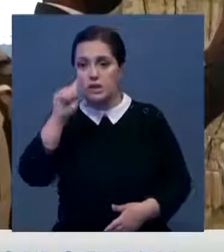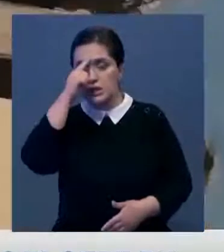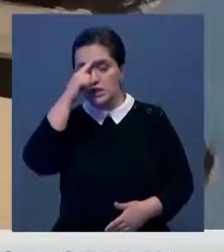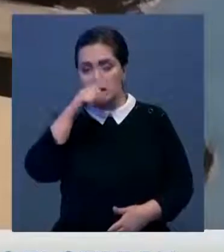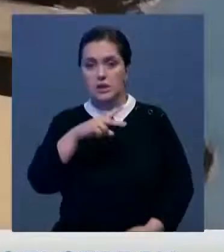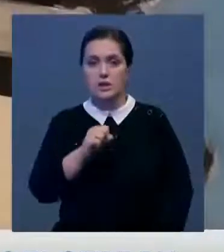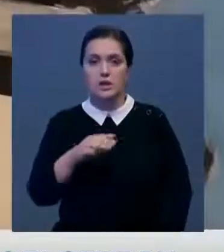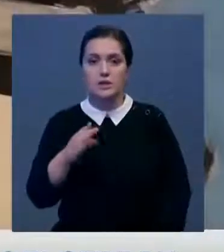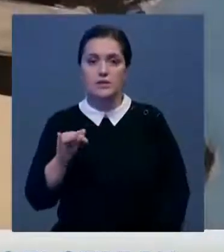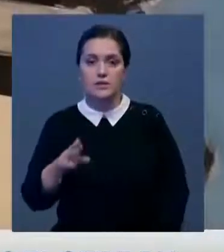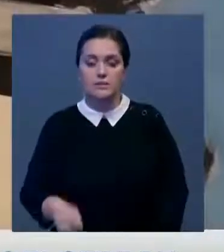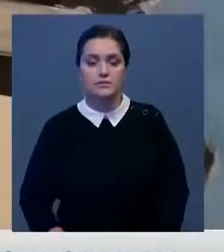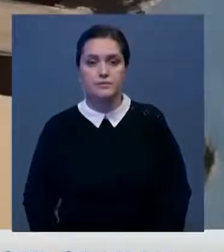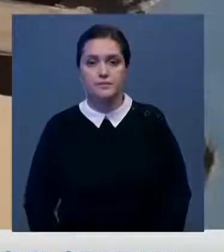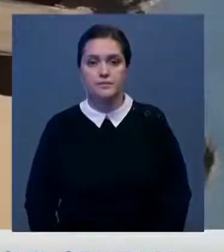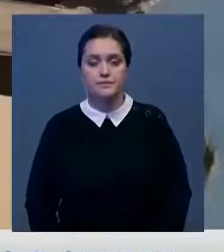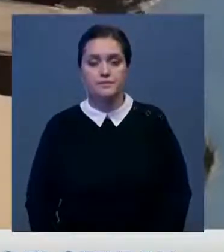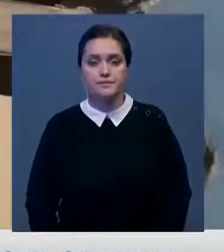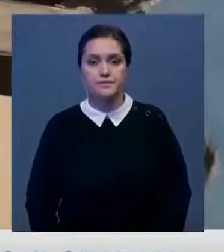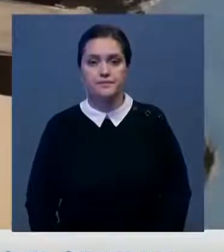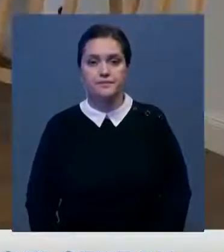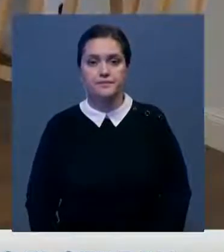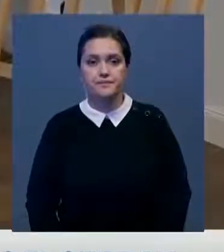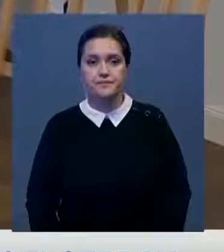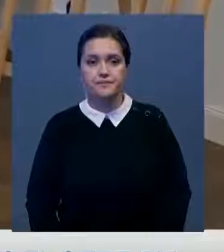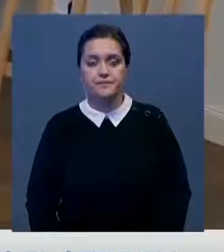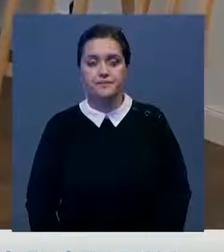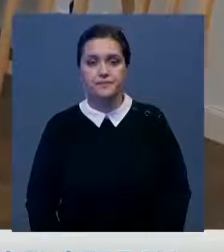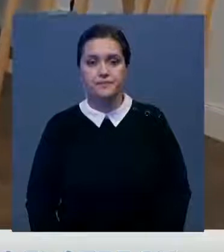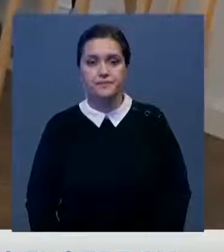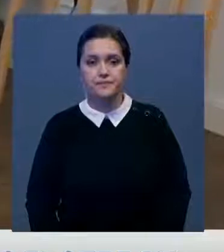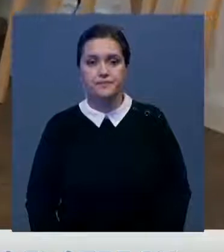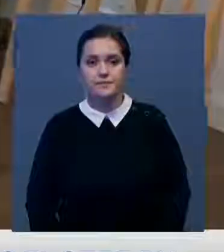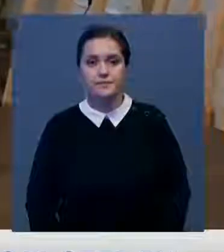и Латвии. Алия Сыздыкова, Руслан Умиржан, Хабар 24, Париж, Франция.